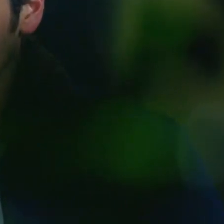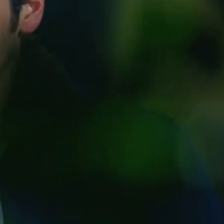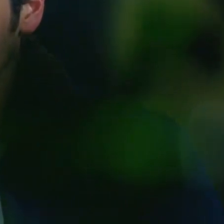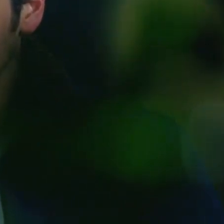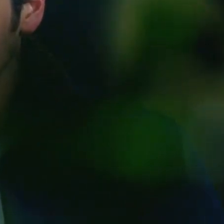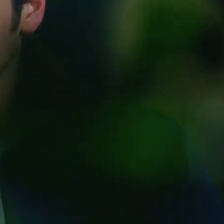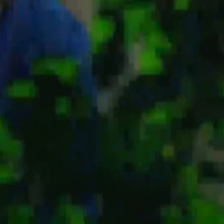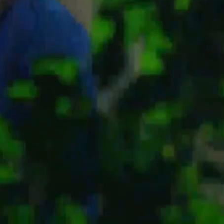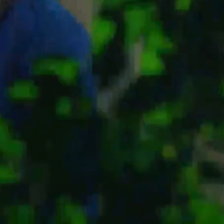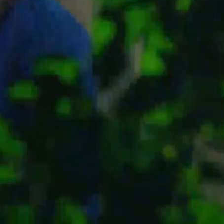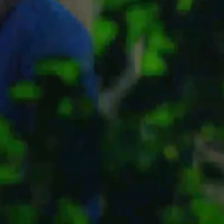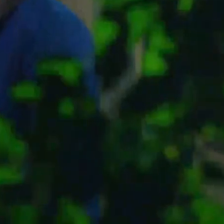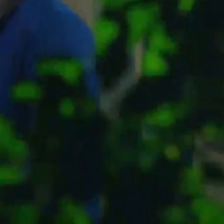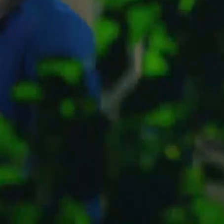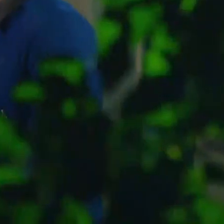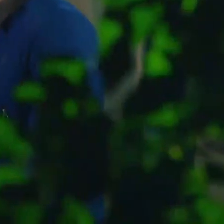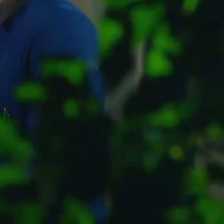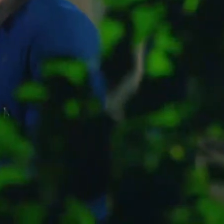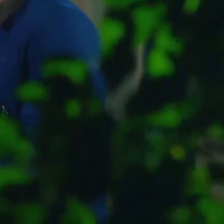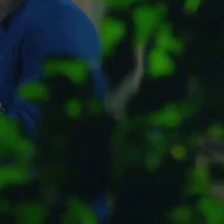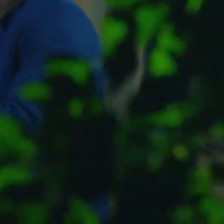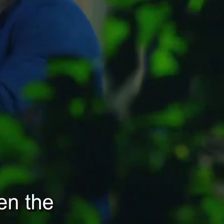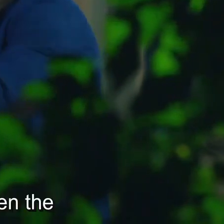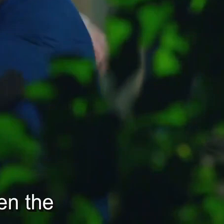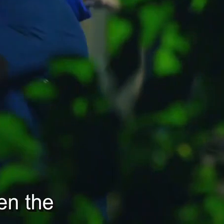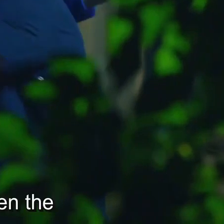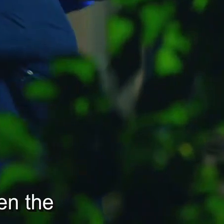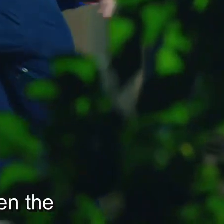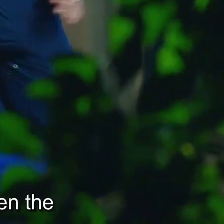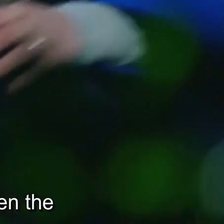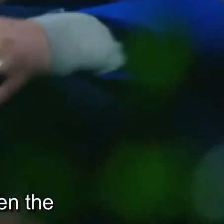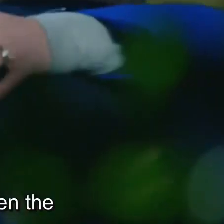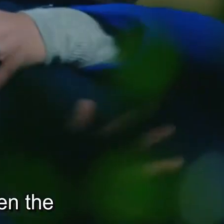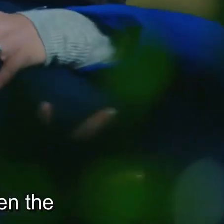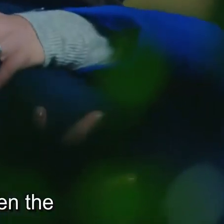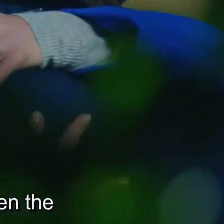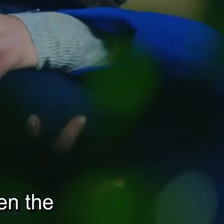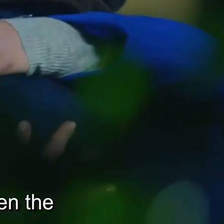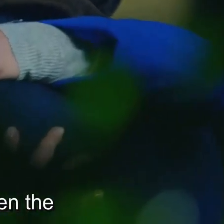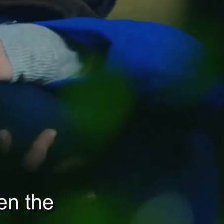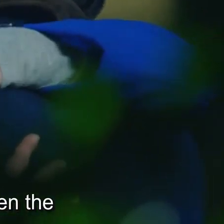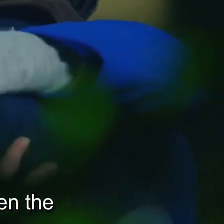Tarık etkilendi. Mutlulukla gülümsüyor. Dudaklarını yayarak gülüşüp sarıldılar.